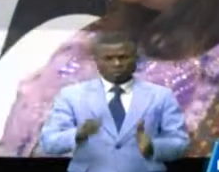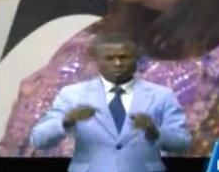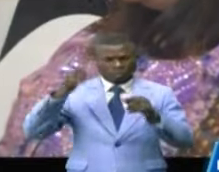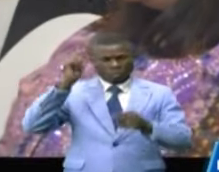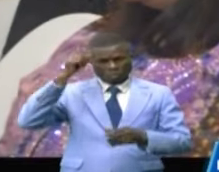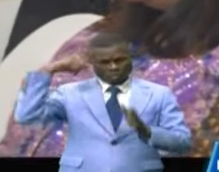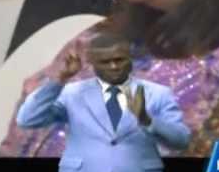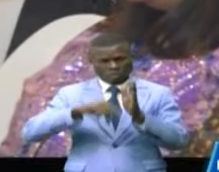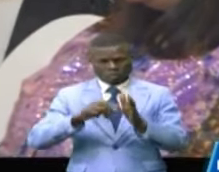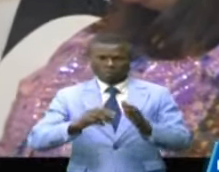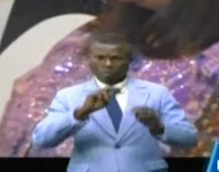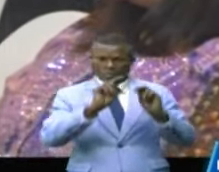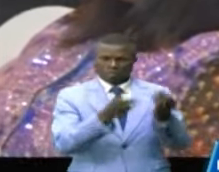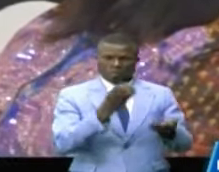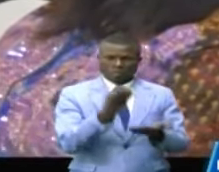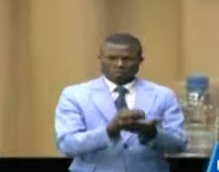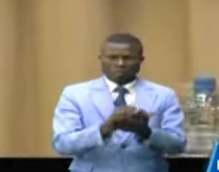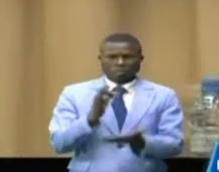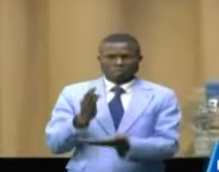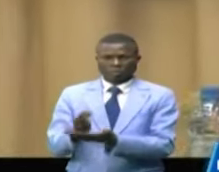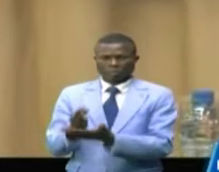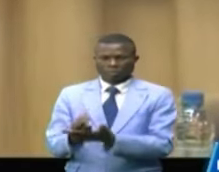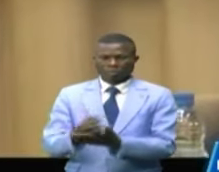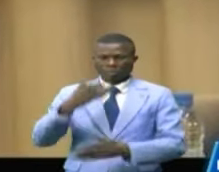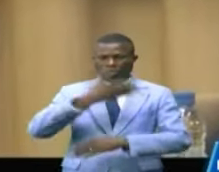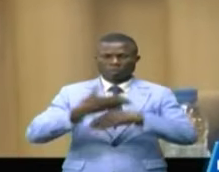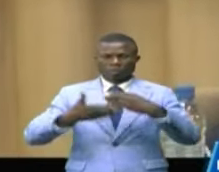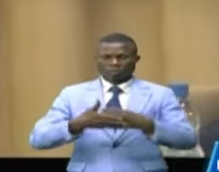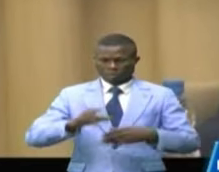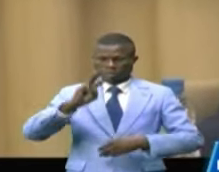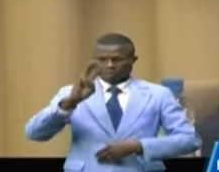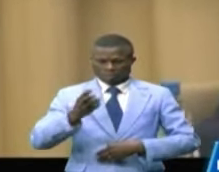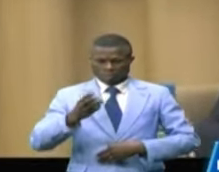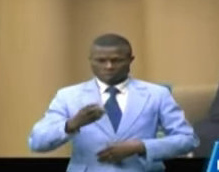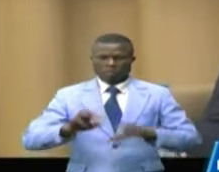gouvernance, la sous-commission économie, finances et infrastructures, la